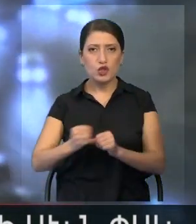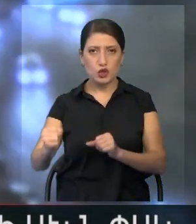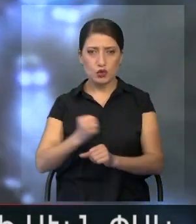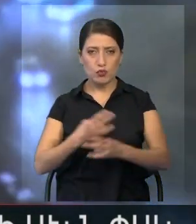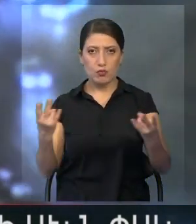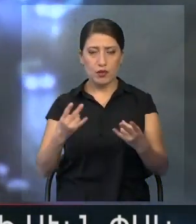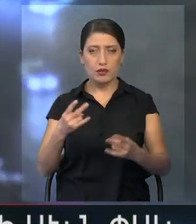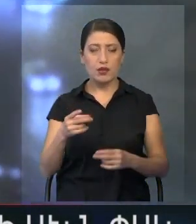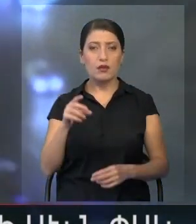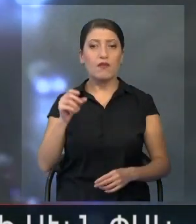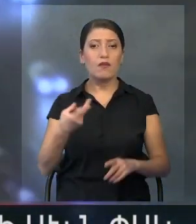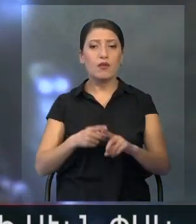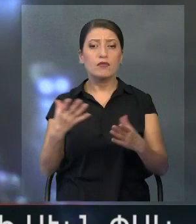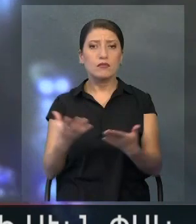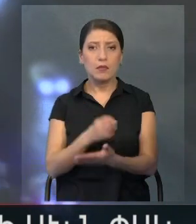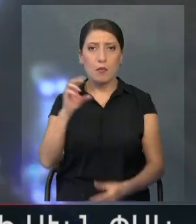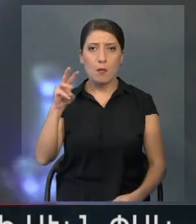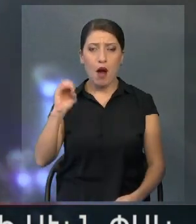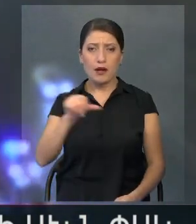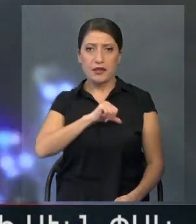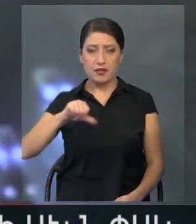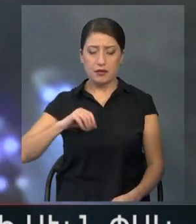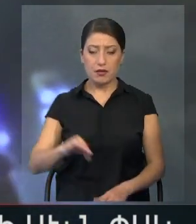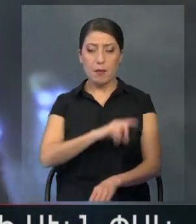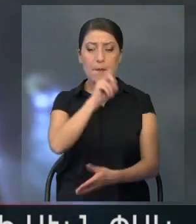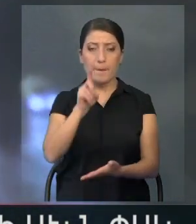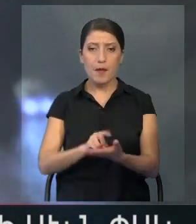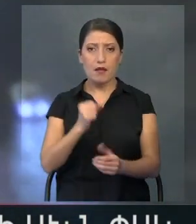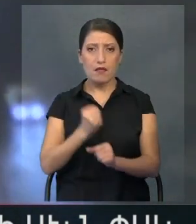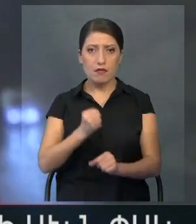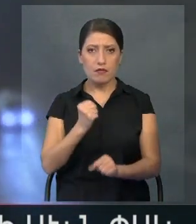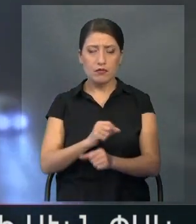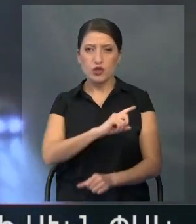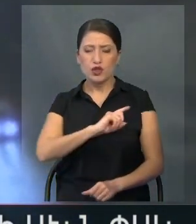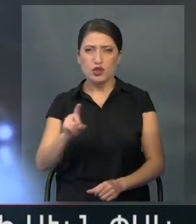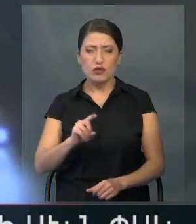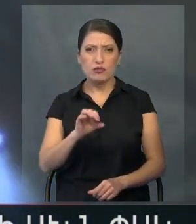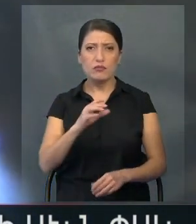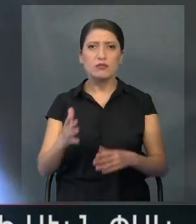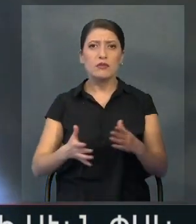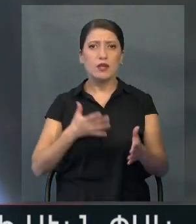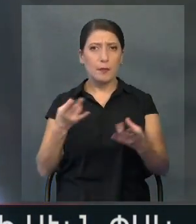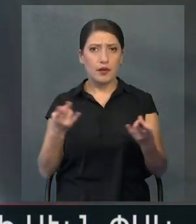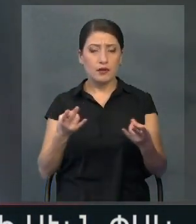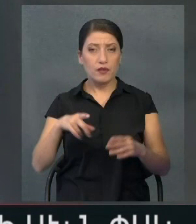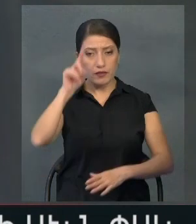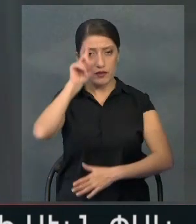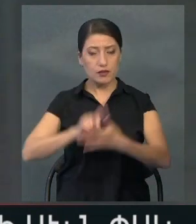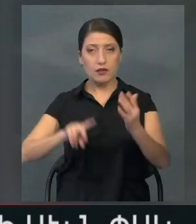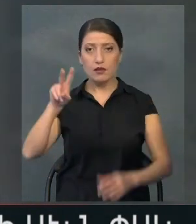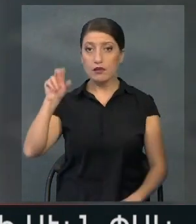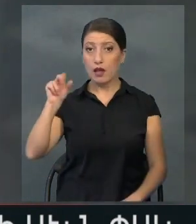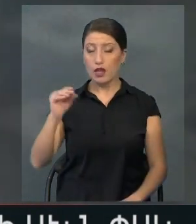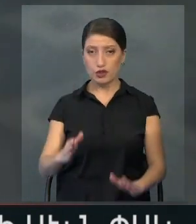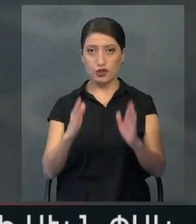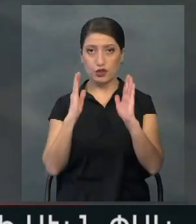կառույցի վրա, հասնել նրան, որ ՄԱԿ-ը կատարի իր պարտավորությունները, կիրառի բոլոր հնարավոր մեխանիզմ ները։ Նրանք վստահ են, Լաչինի